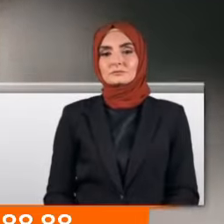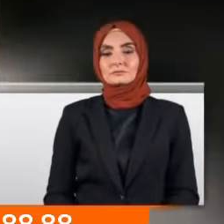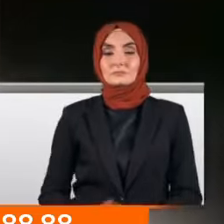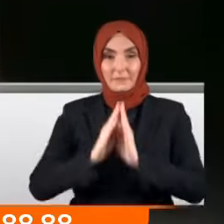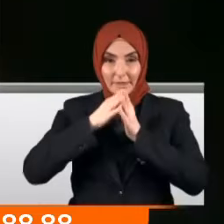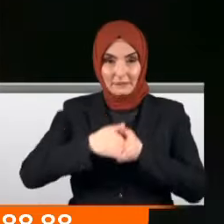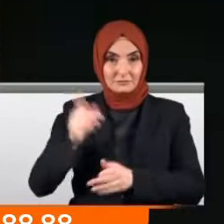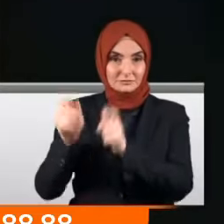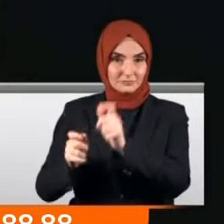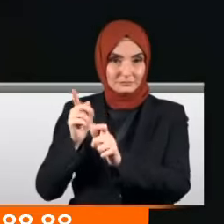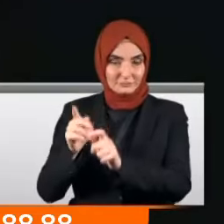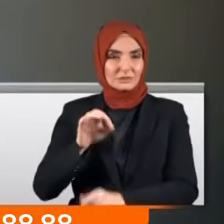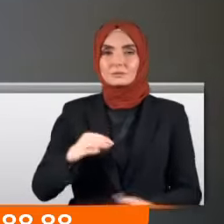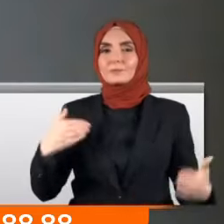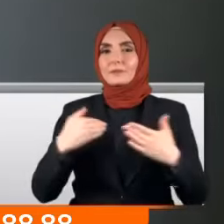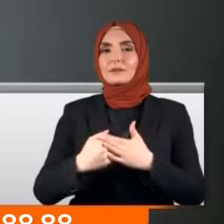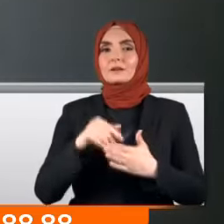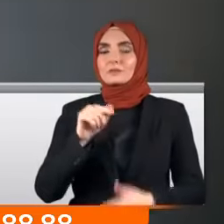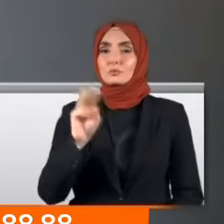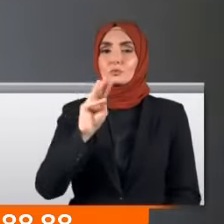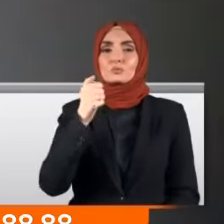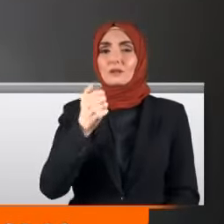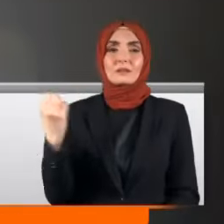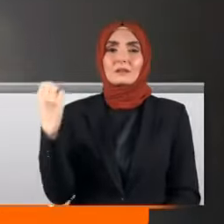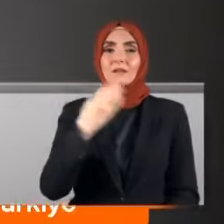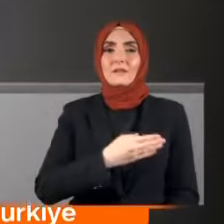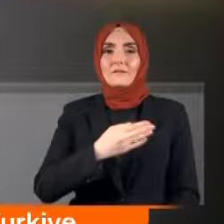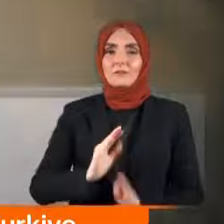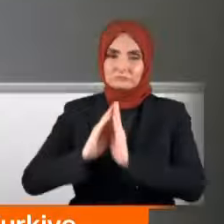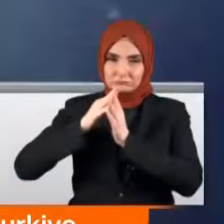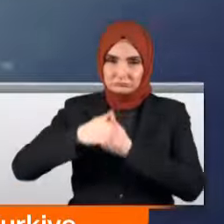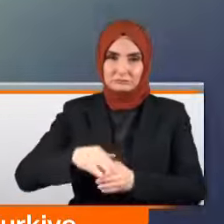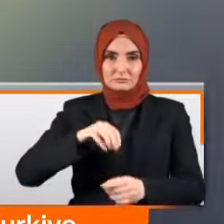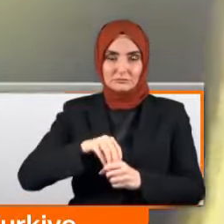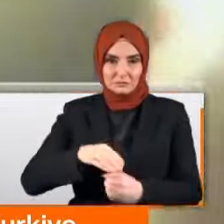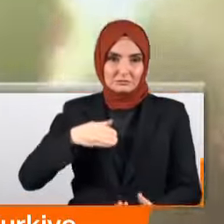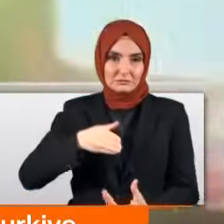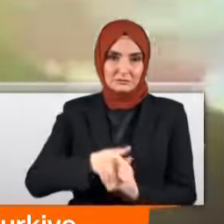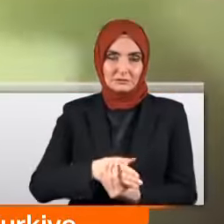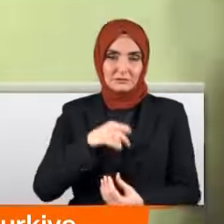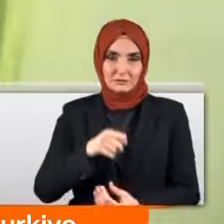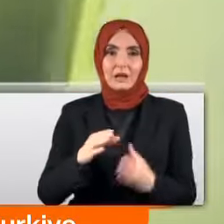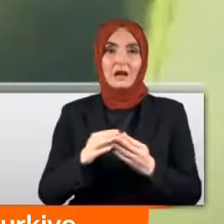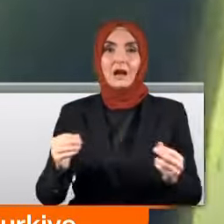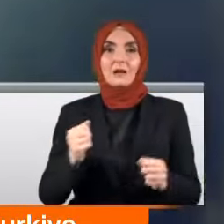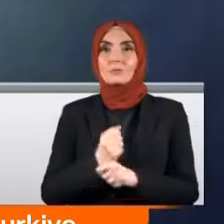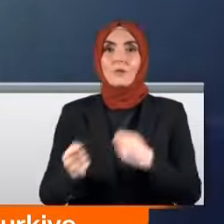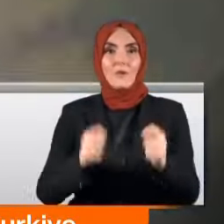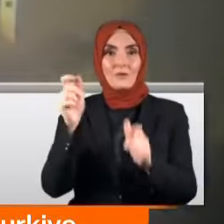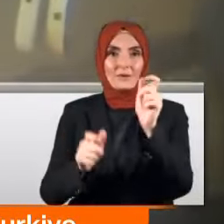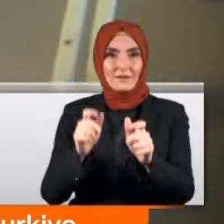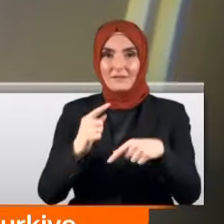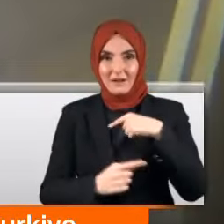Dalgıçlar şimdiye dek batan gemiye 36 dalış yaptı. Kayıp mürettebatı arama çalışmalarında makine dairesine yoğunlaşılmış